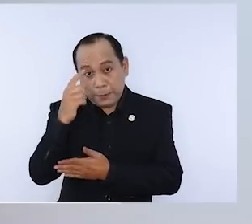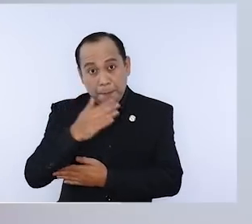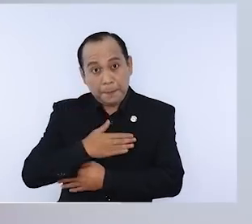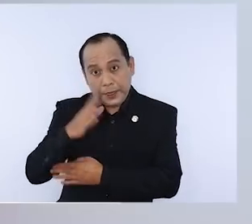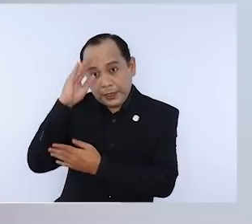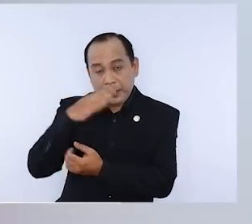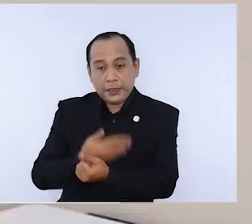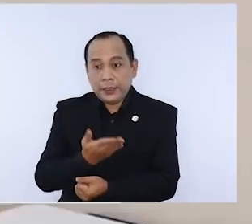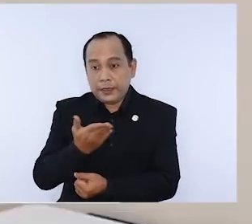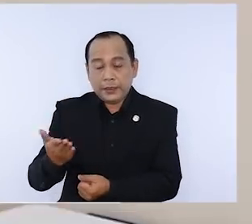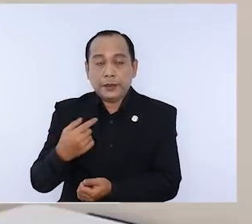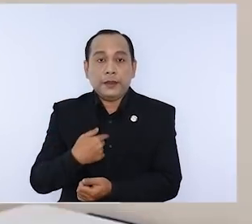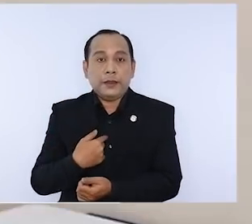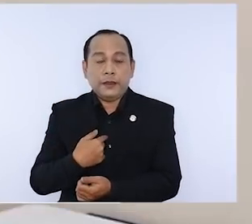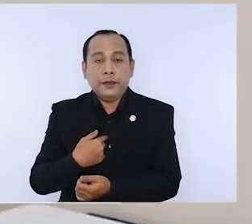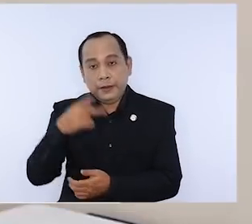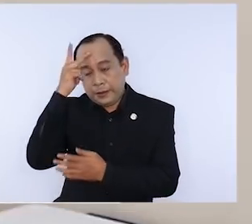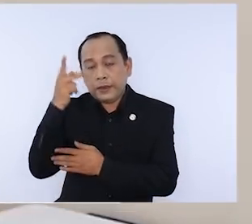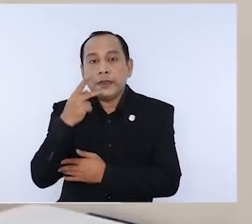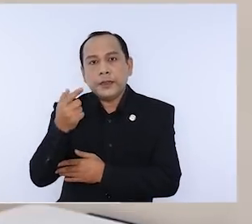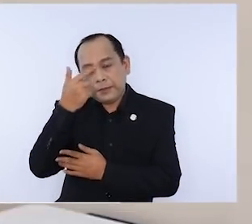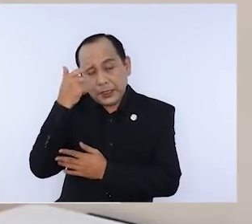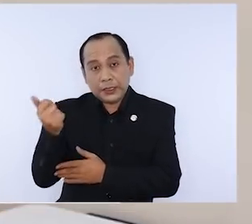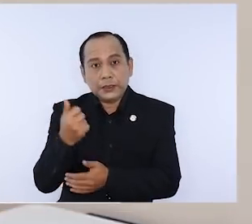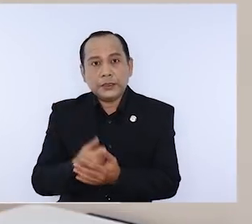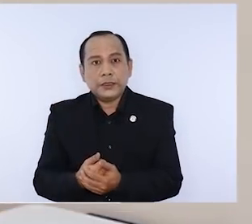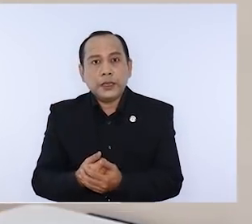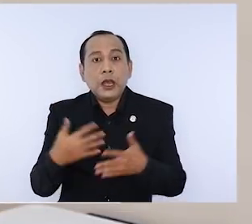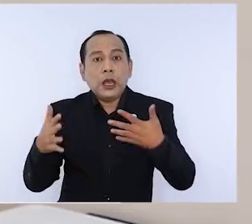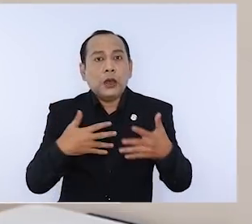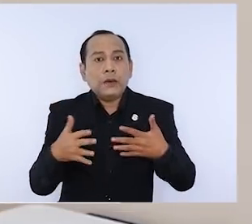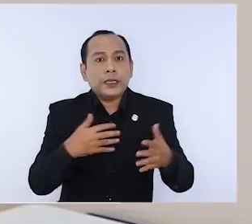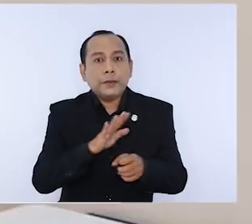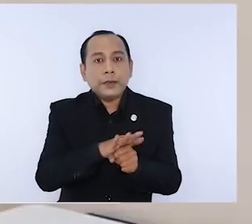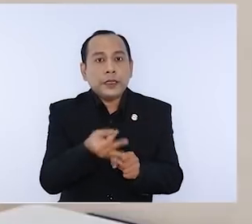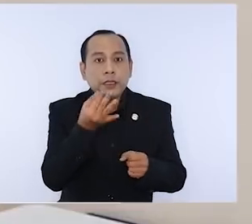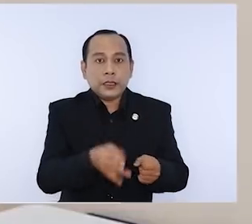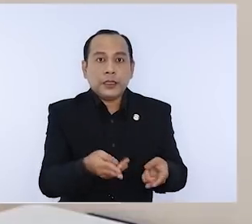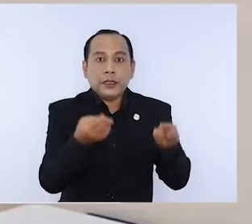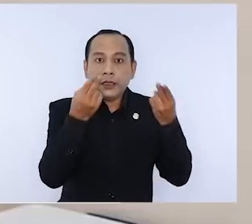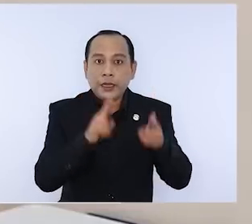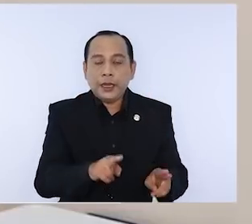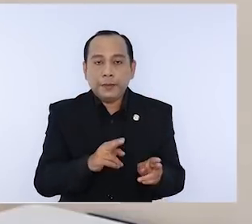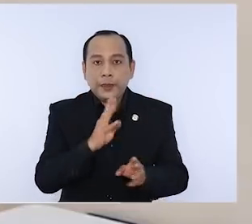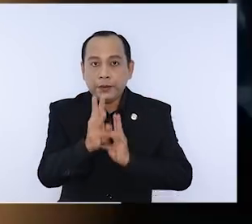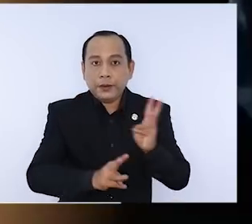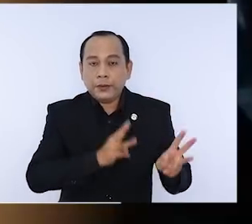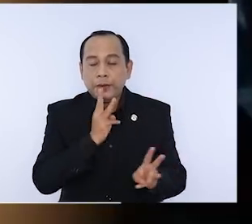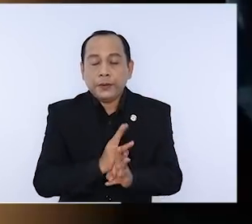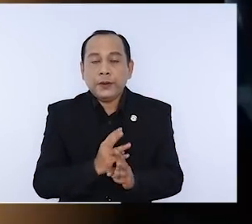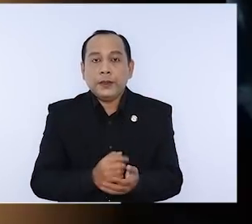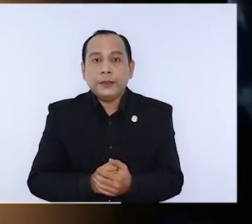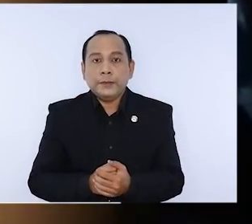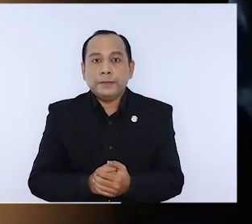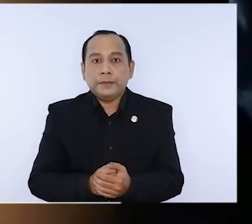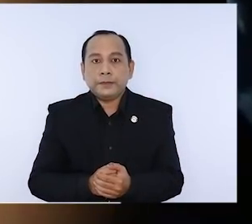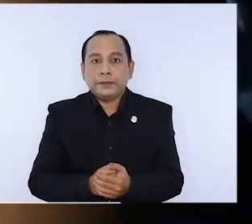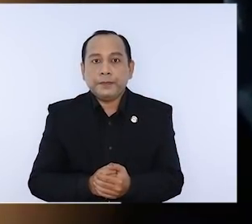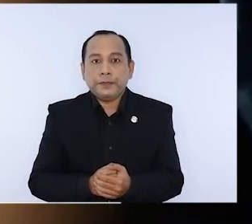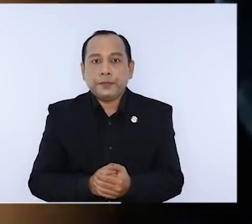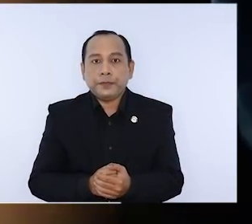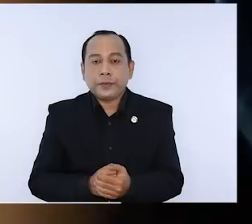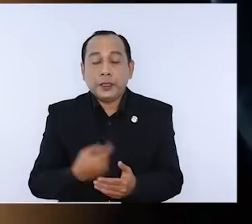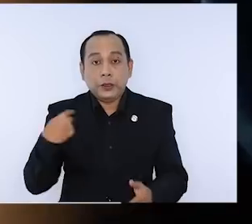anak bilang magulang, sapagkat kahit po meron pong pandemya sa buong mundo na akala